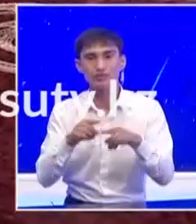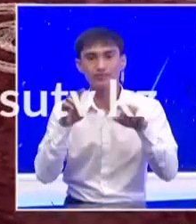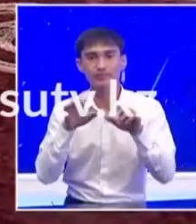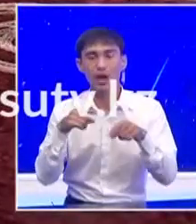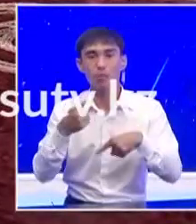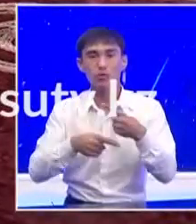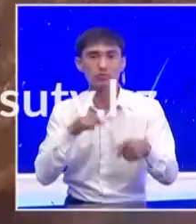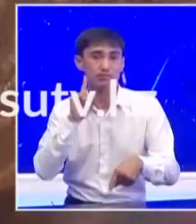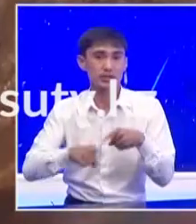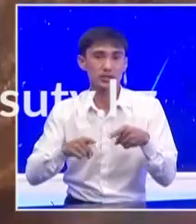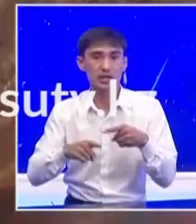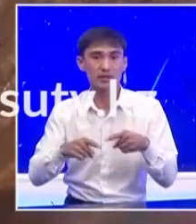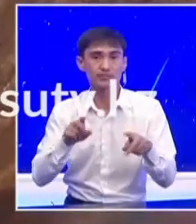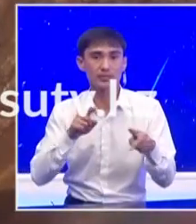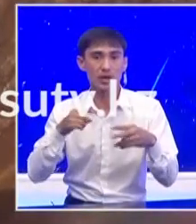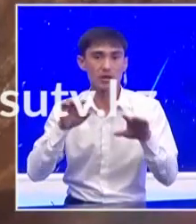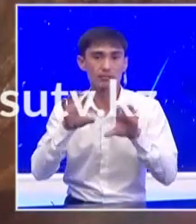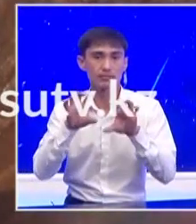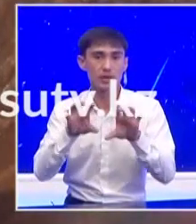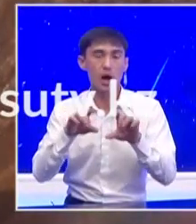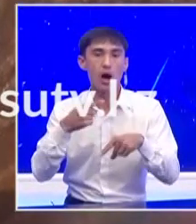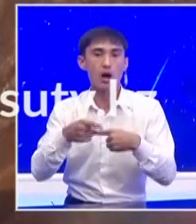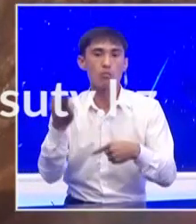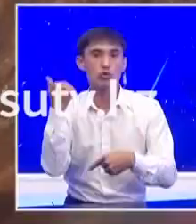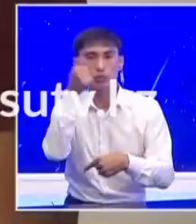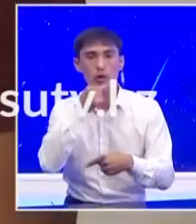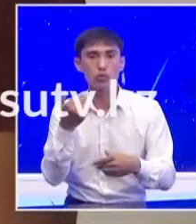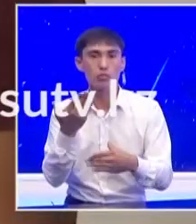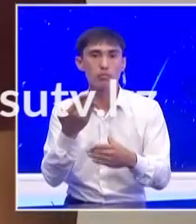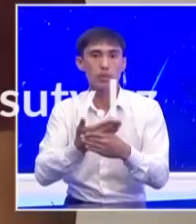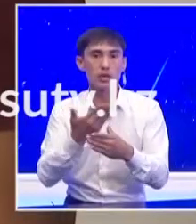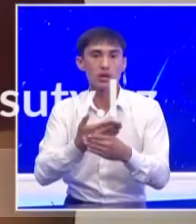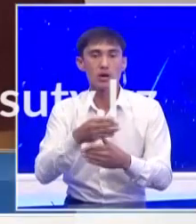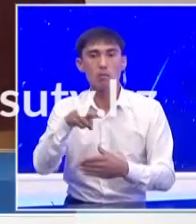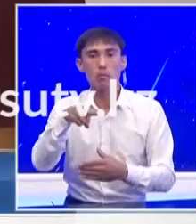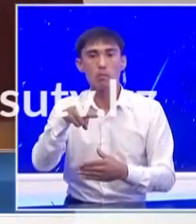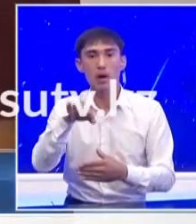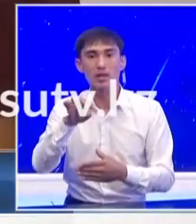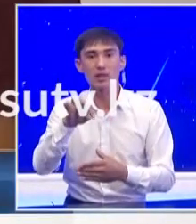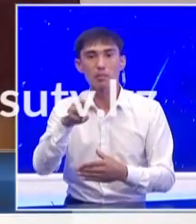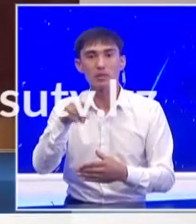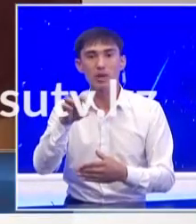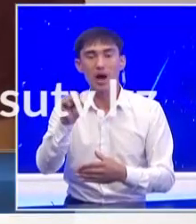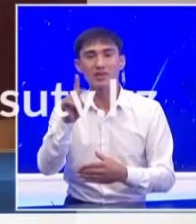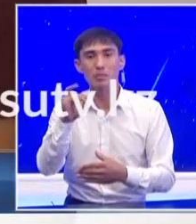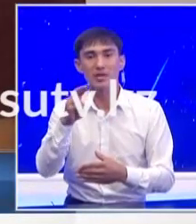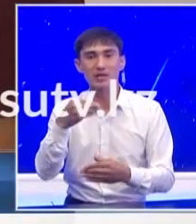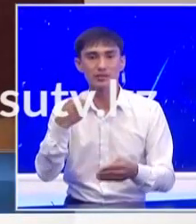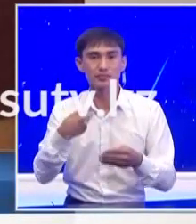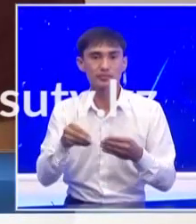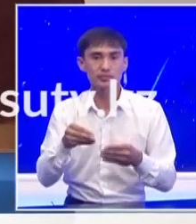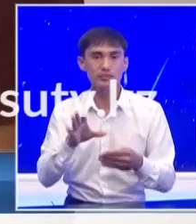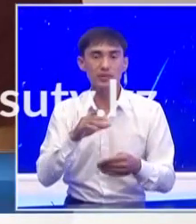В прошлом году он обратился за помощью в палату предпринимателей. В прошлом году я выиграл грант через палату Атамекен